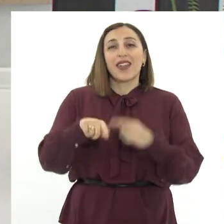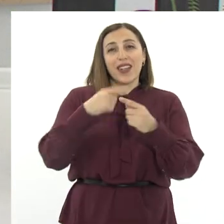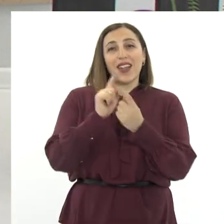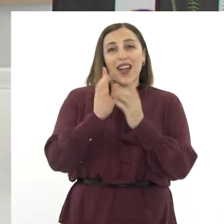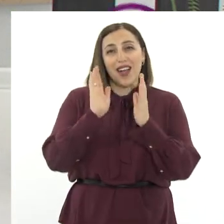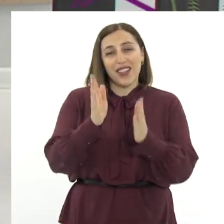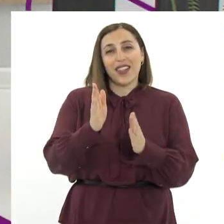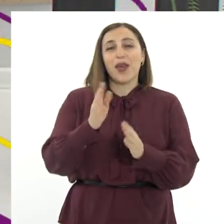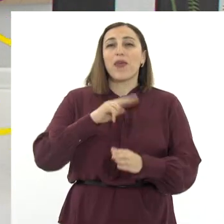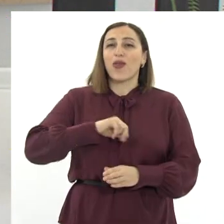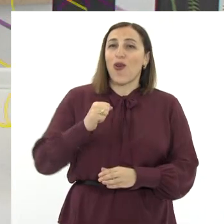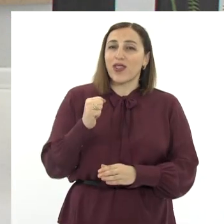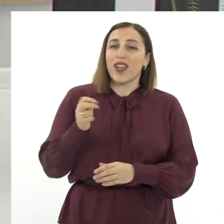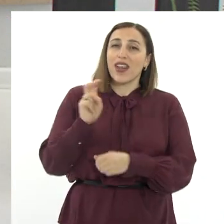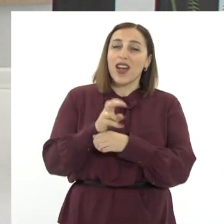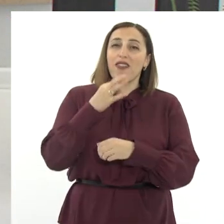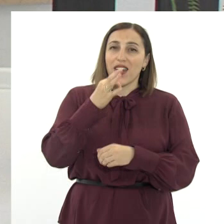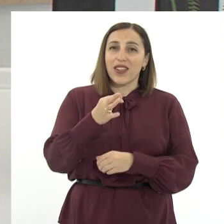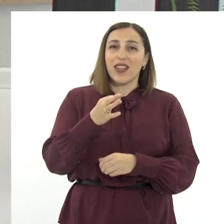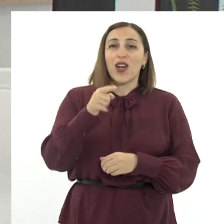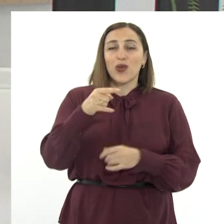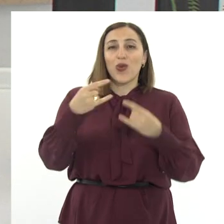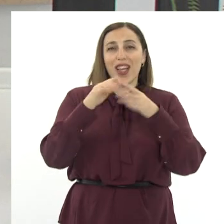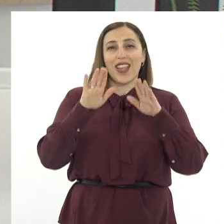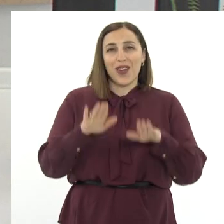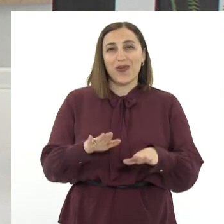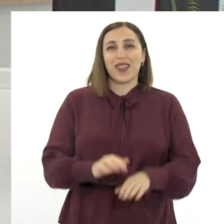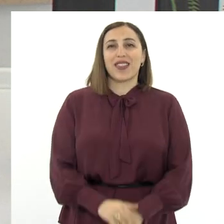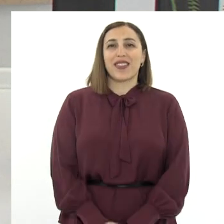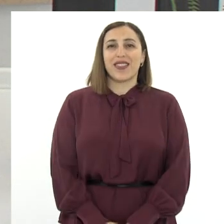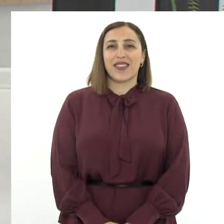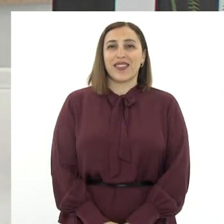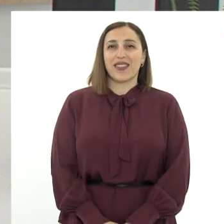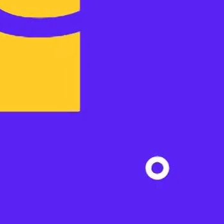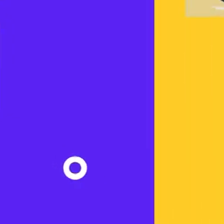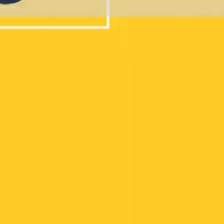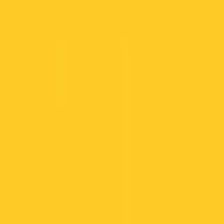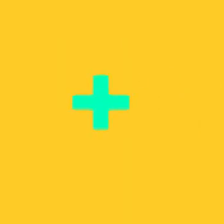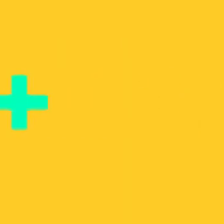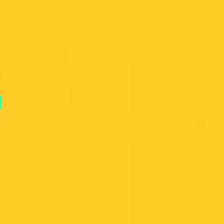Մինչ հաջորդ հանդիպում, մյուս հաղորդմանը մեր գործընկերները կգան ու կասեն. Դու եթերում ես։